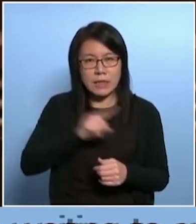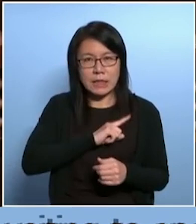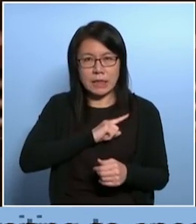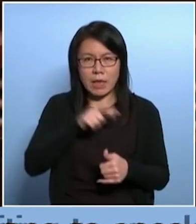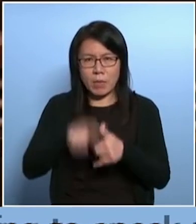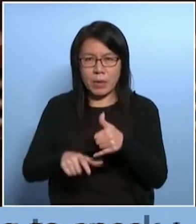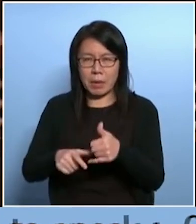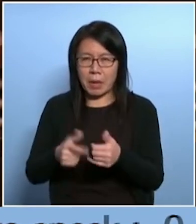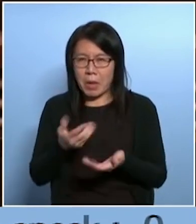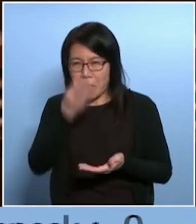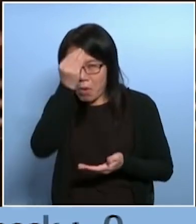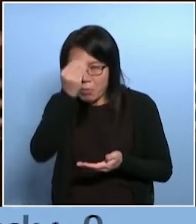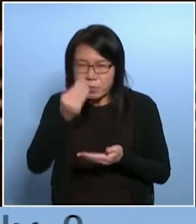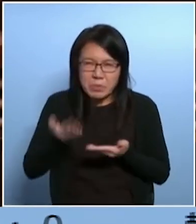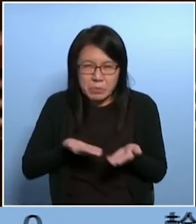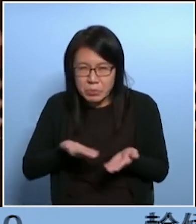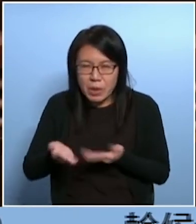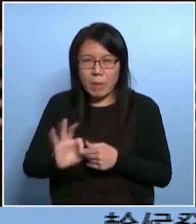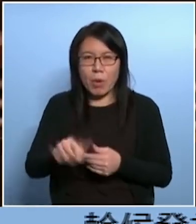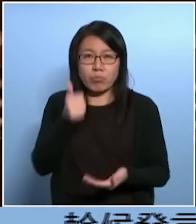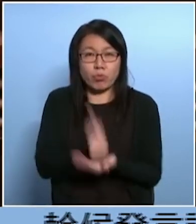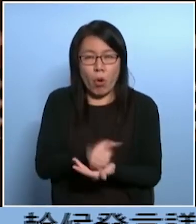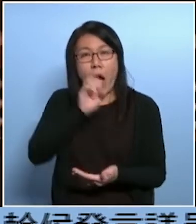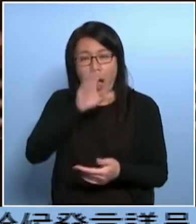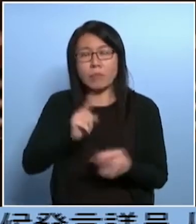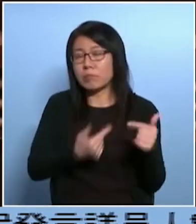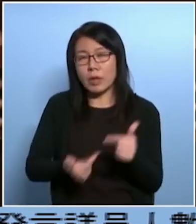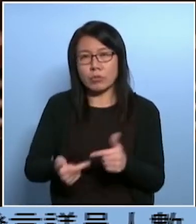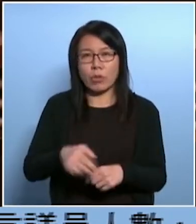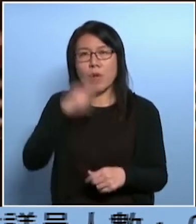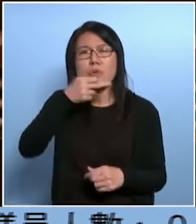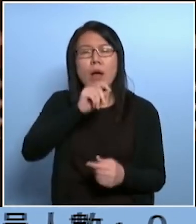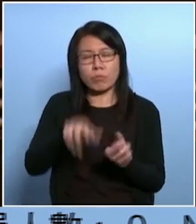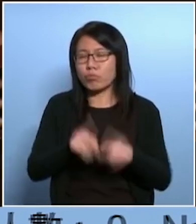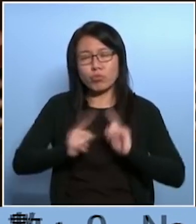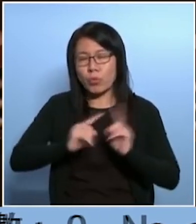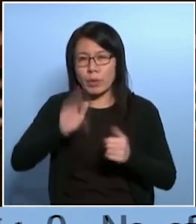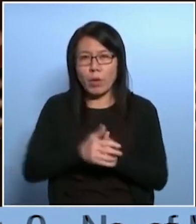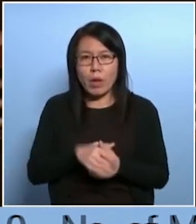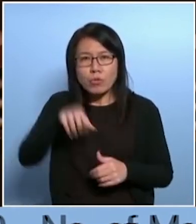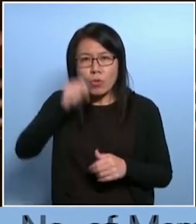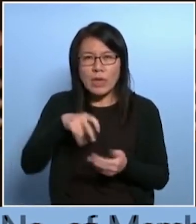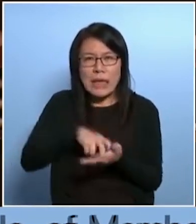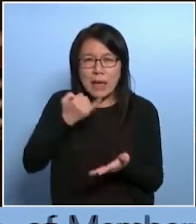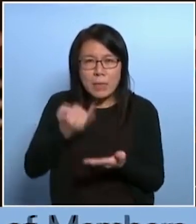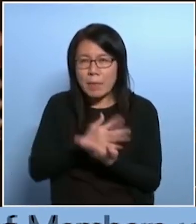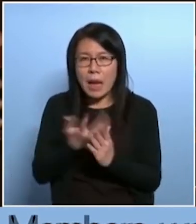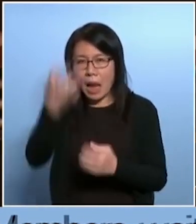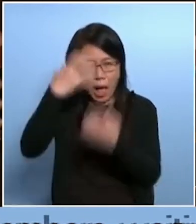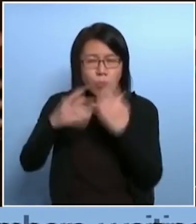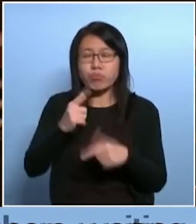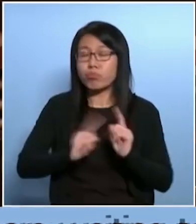個幾冇修養，繼續喺個位度大聲嗌啦，繼續用粗言餵語啦，繼續用埋呢啲咩契乜契物去鬧